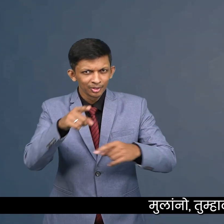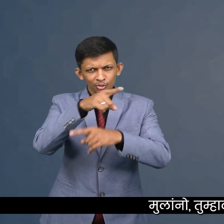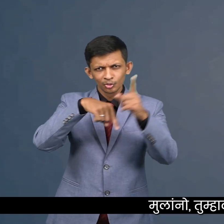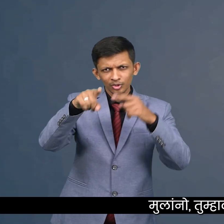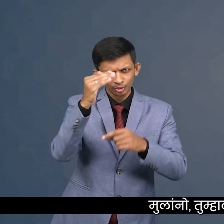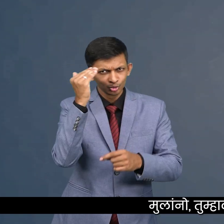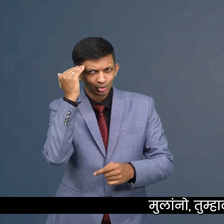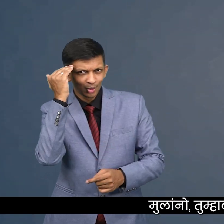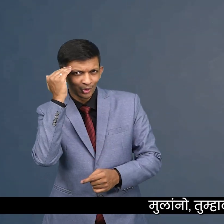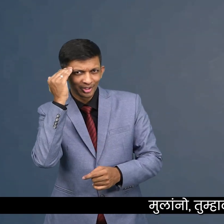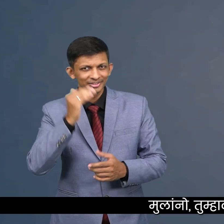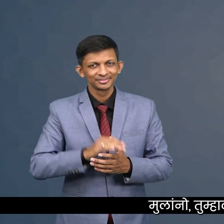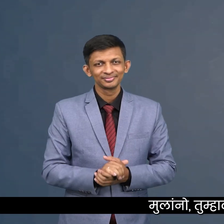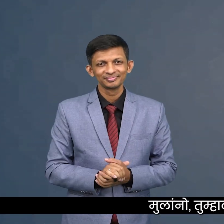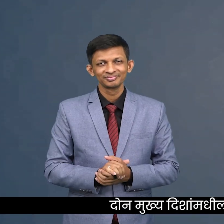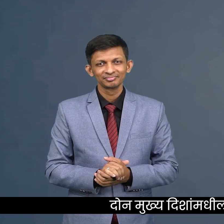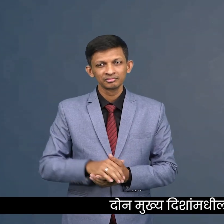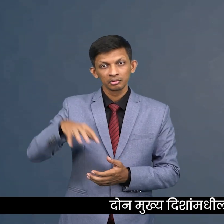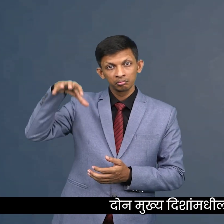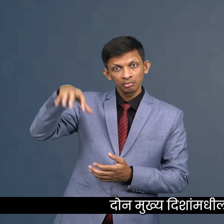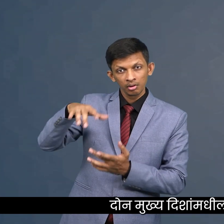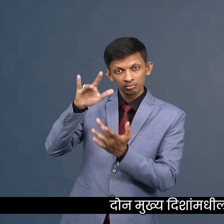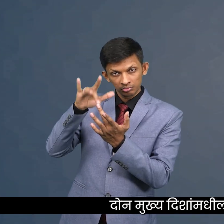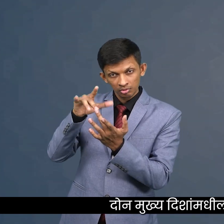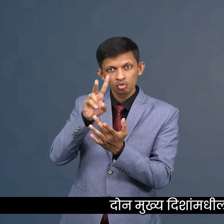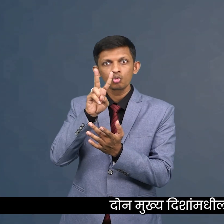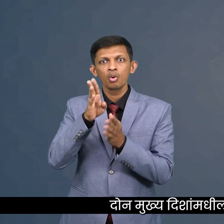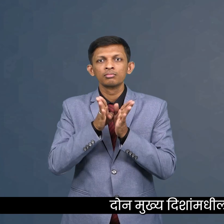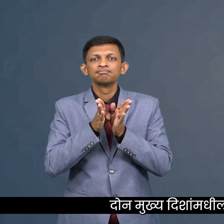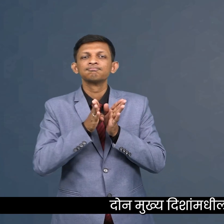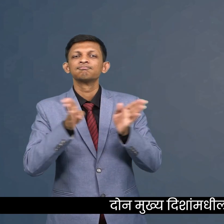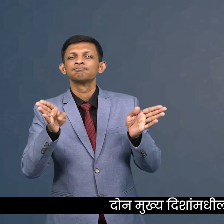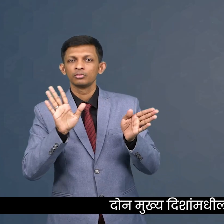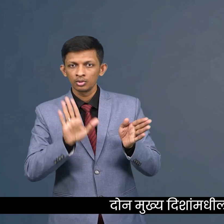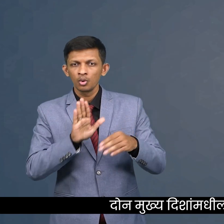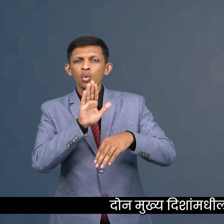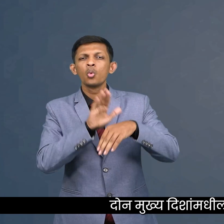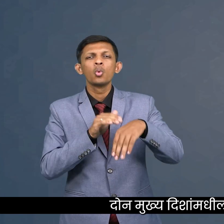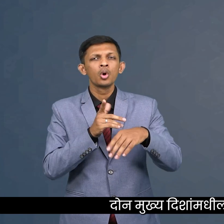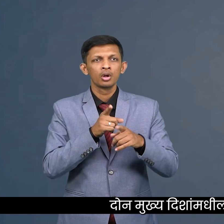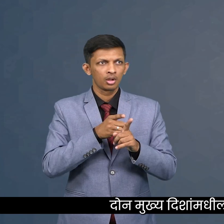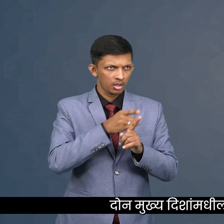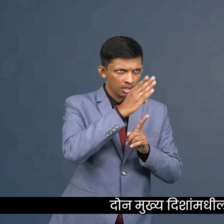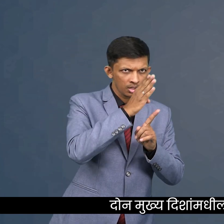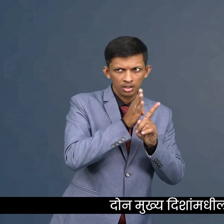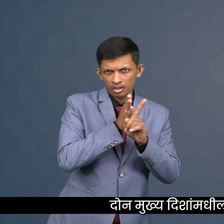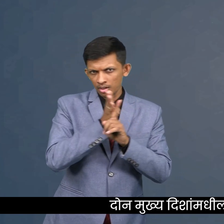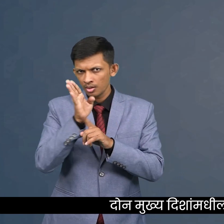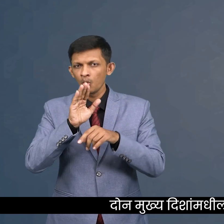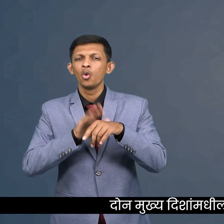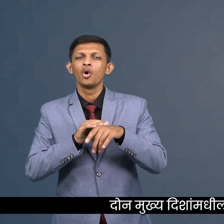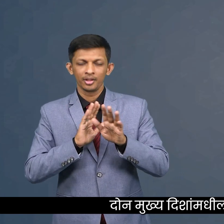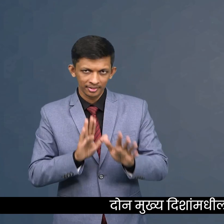मुलांनो, तुम्हाला माहिती आहे का 2 मुख्य दिशांमधील जागेला उपदिशा